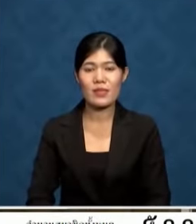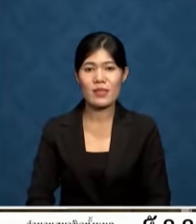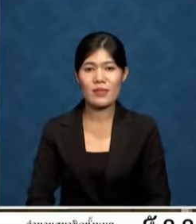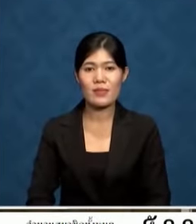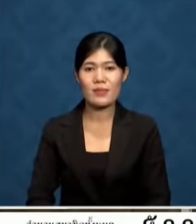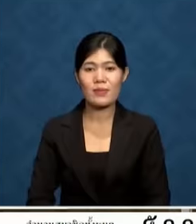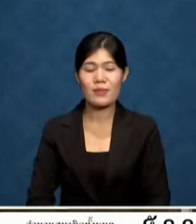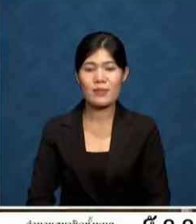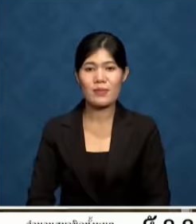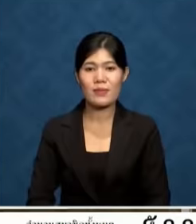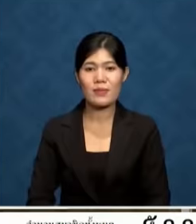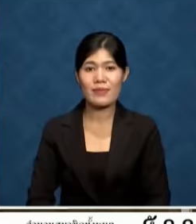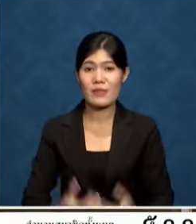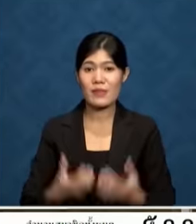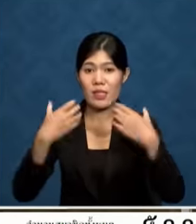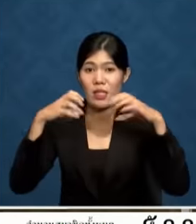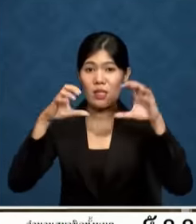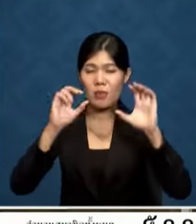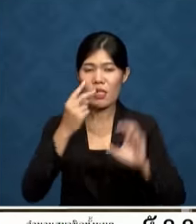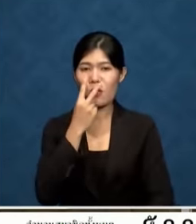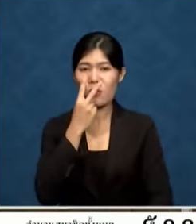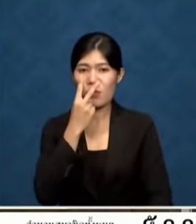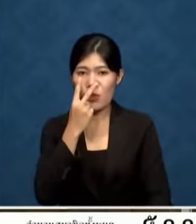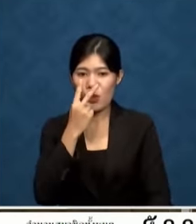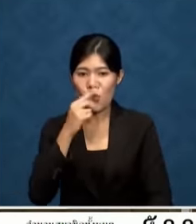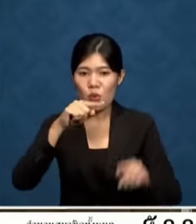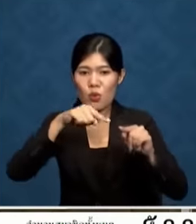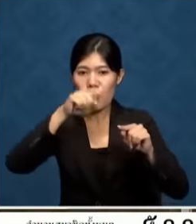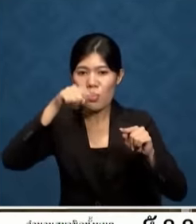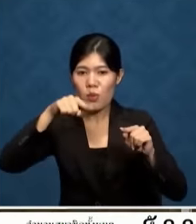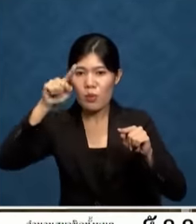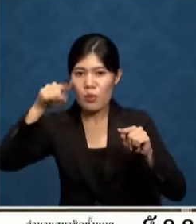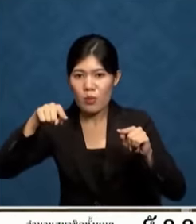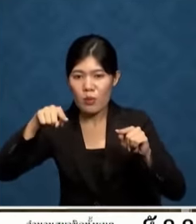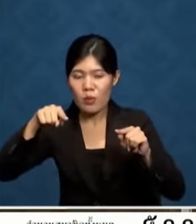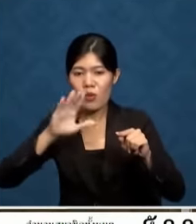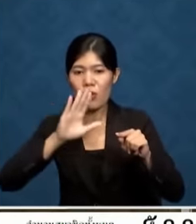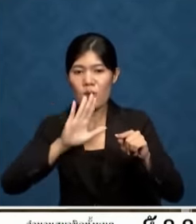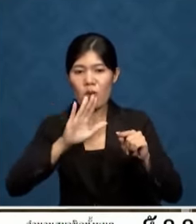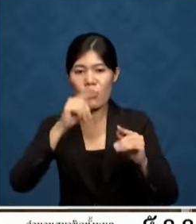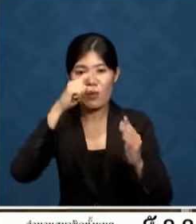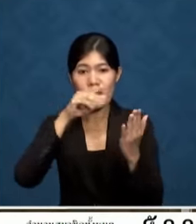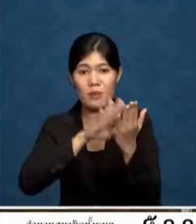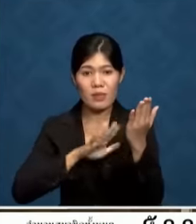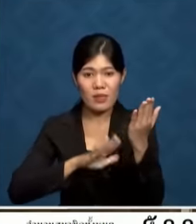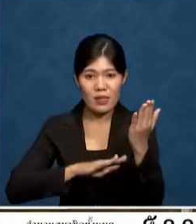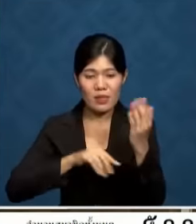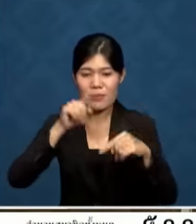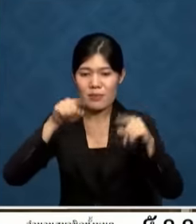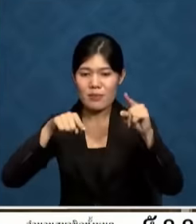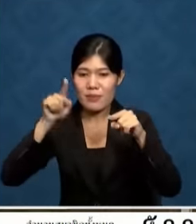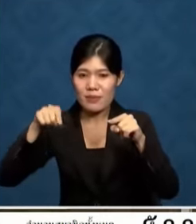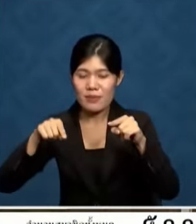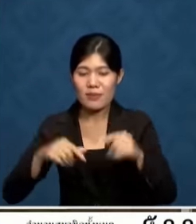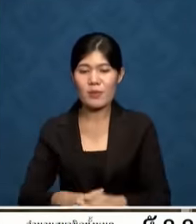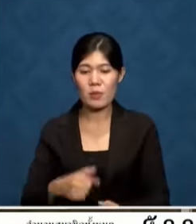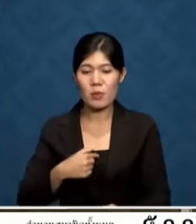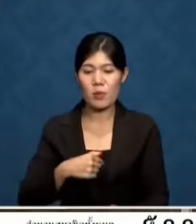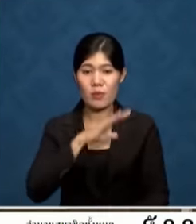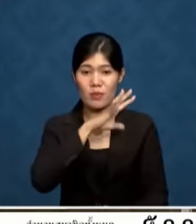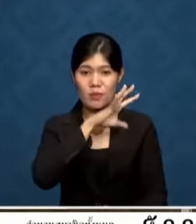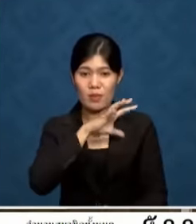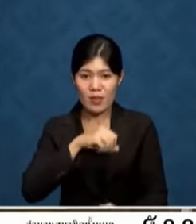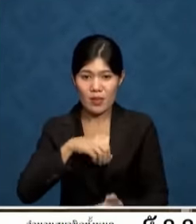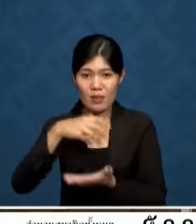ละเอียดของโพลสำนักงานสถิติแห่งชาติจะพบความจริงอันหนึ่งที่ผมขอหยิบยกมากราบเรียนต่อรัฐบาล